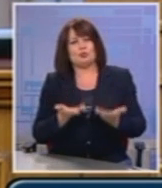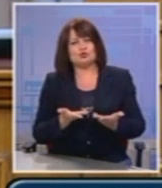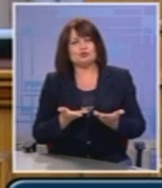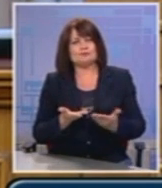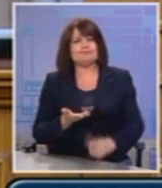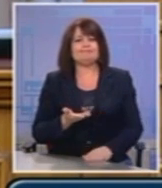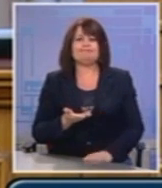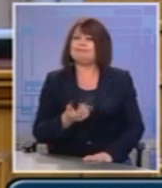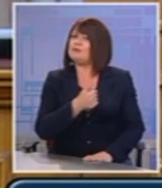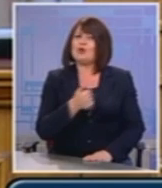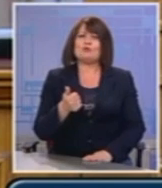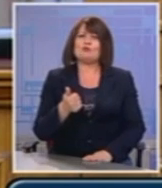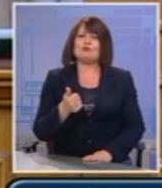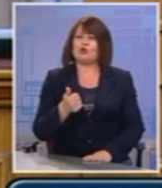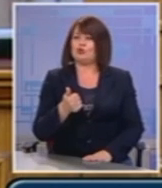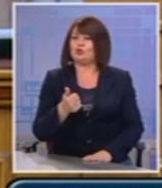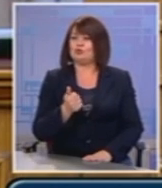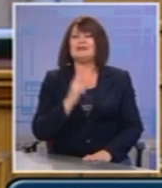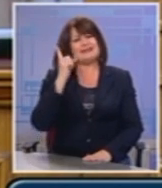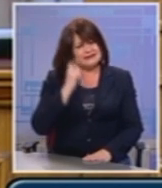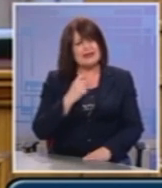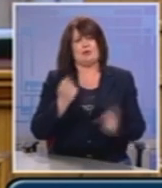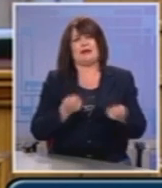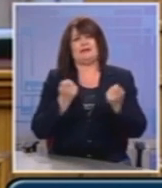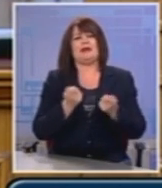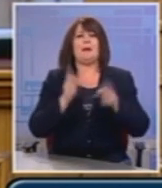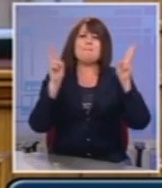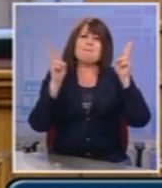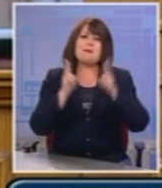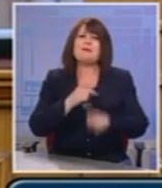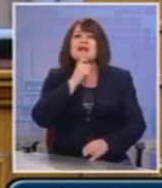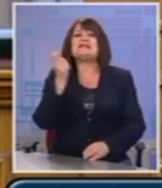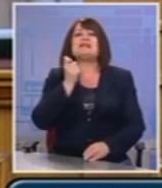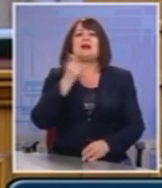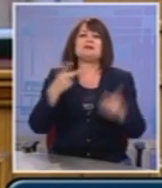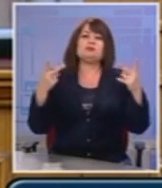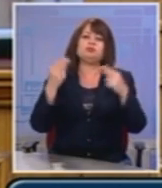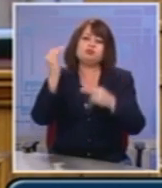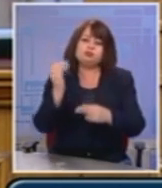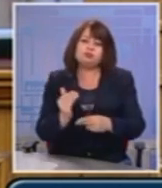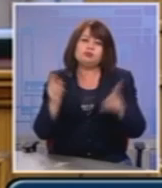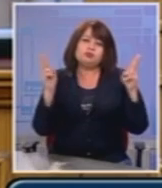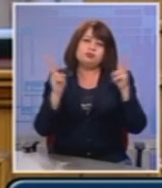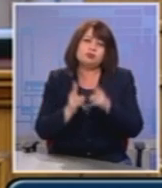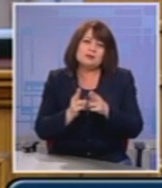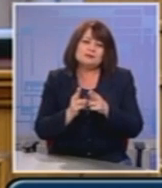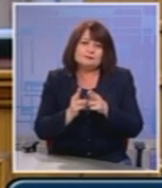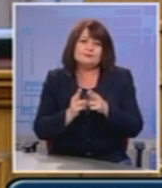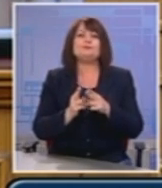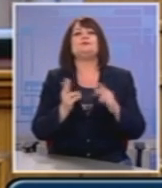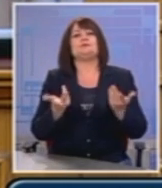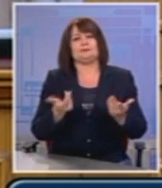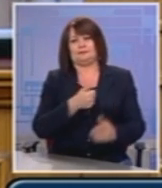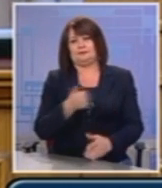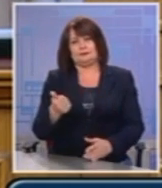δεν είχαμε απλώς τις γνωστές συνέπειες των μειώσεων των συντάξεων δεν είχαμε απλώς τις αυτές